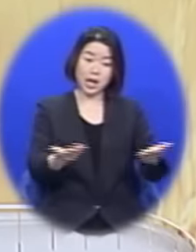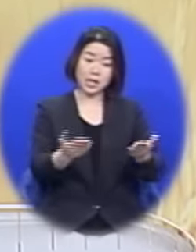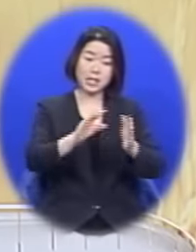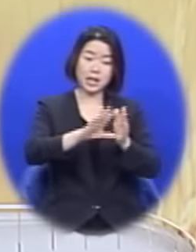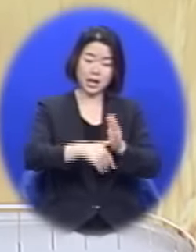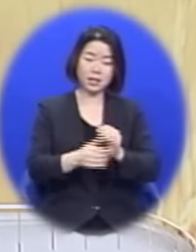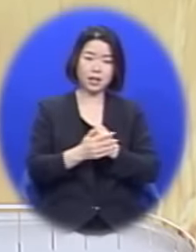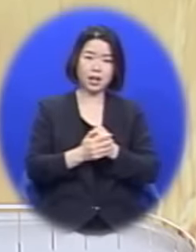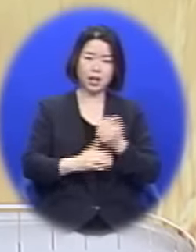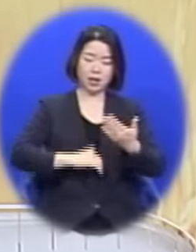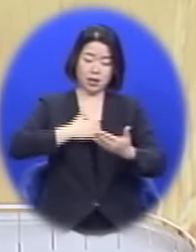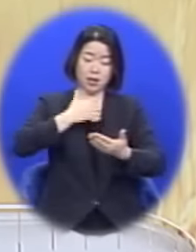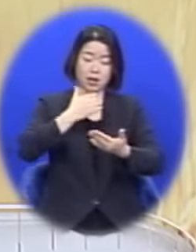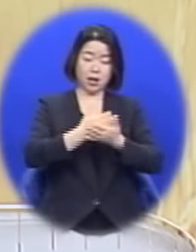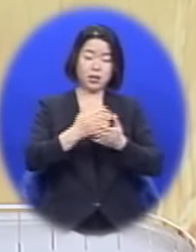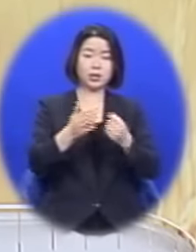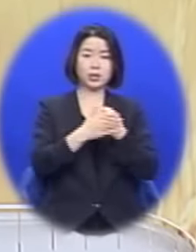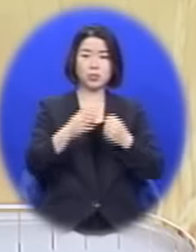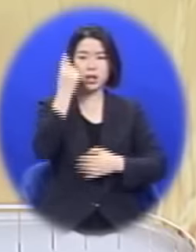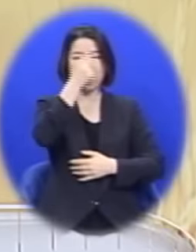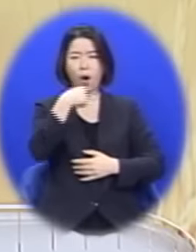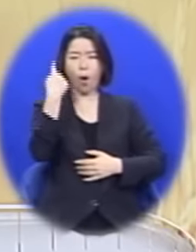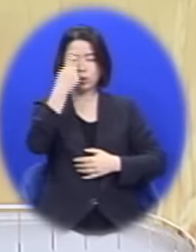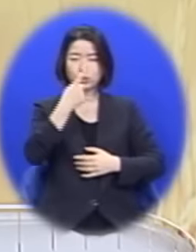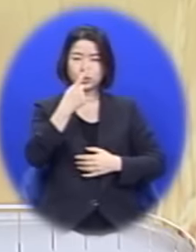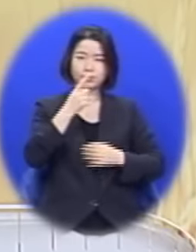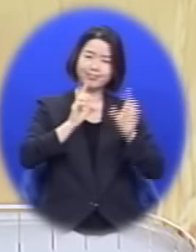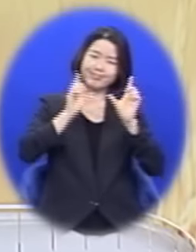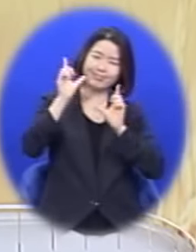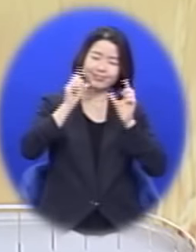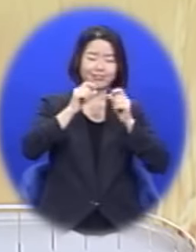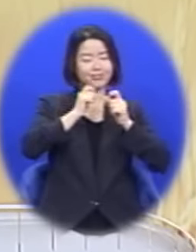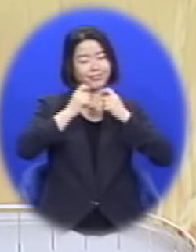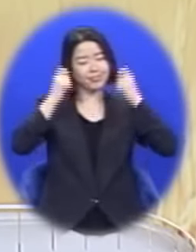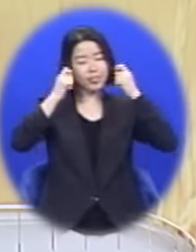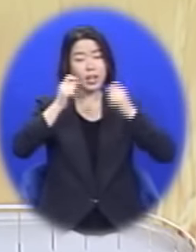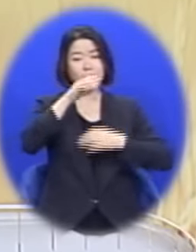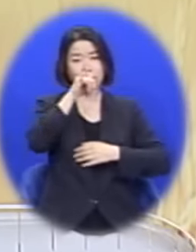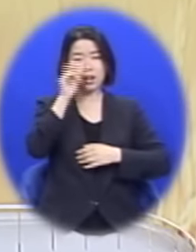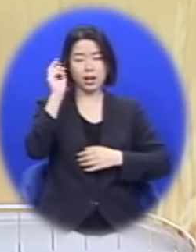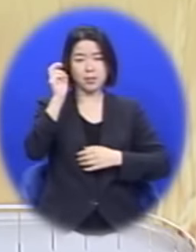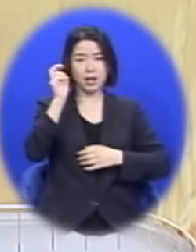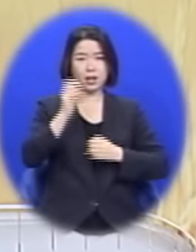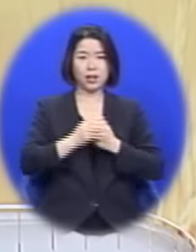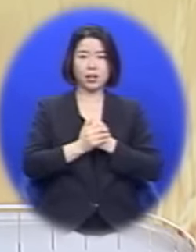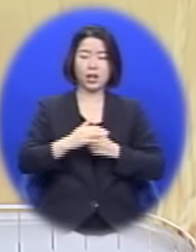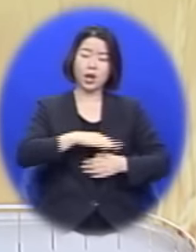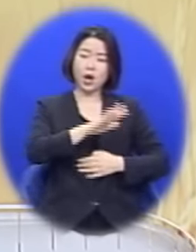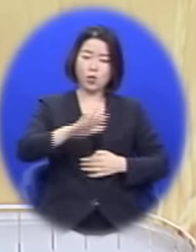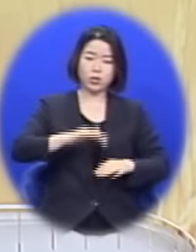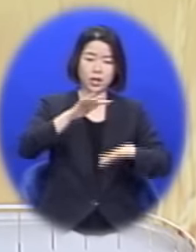늘 얼굴은 싱글벙글했을지 몰라요. 우리가 농사를 지을 수 있다니.